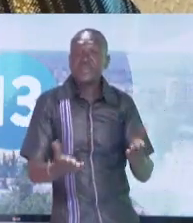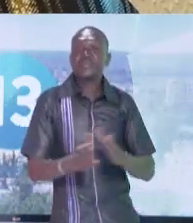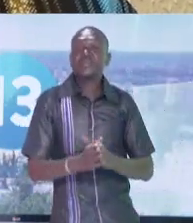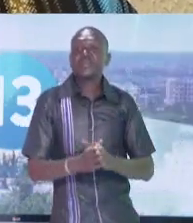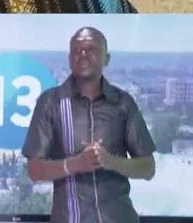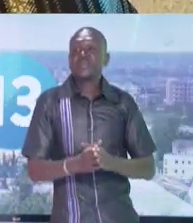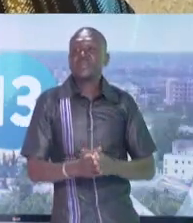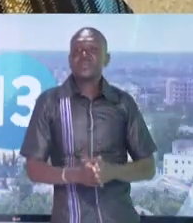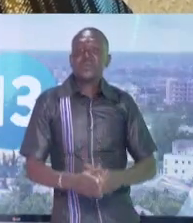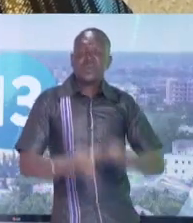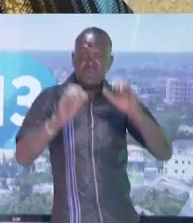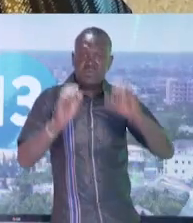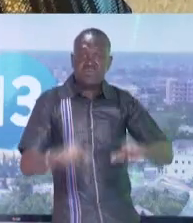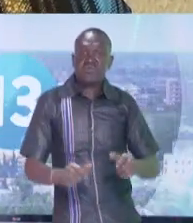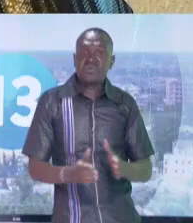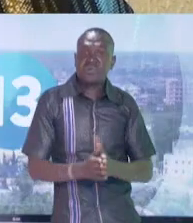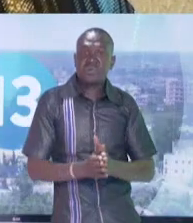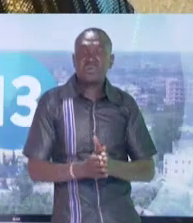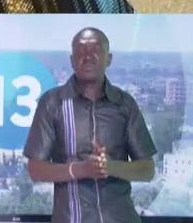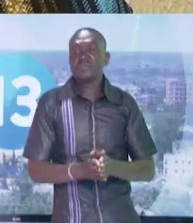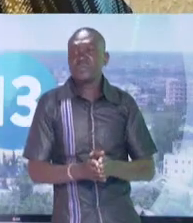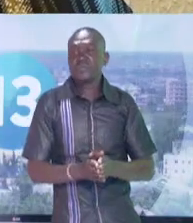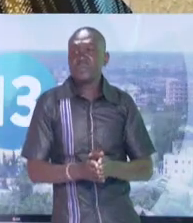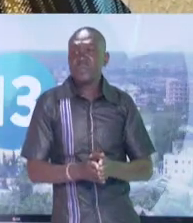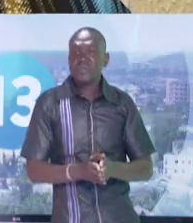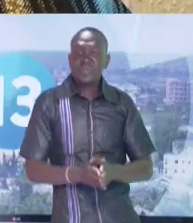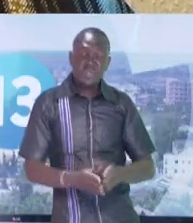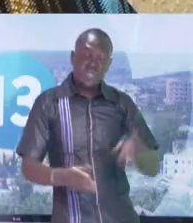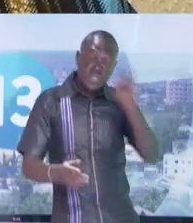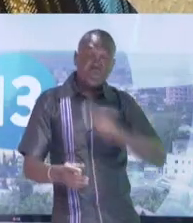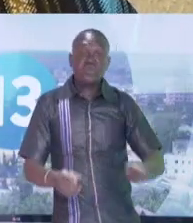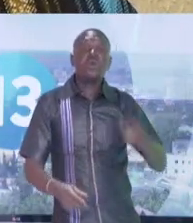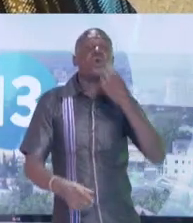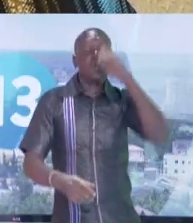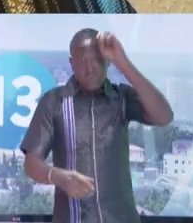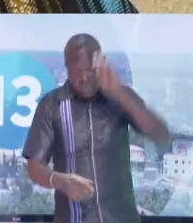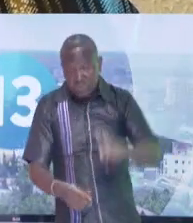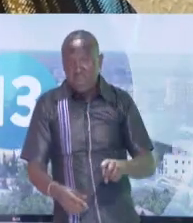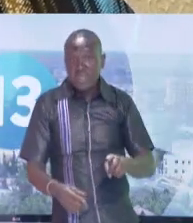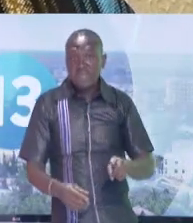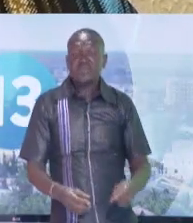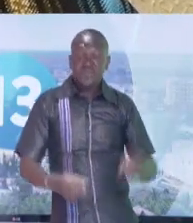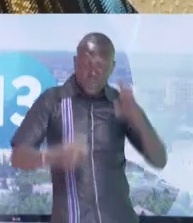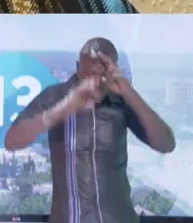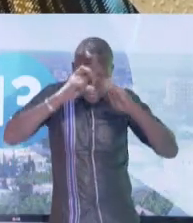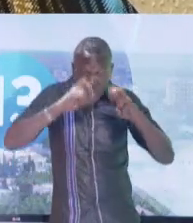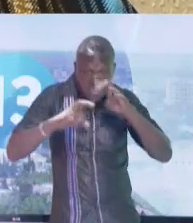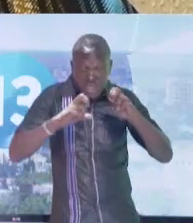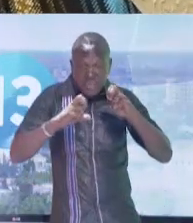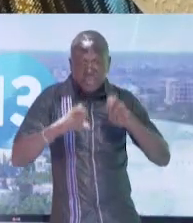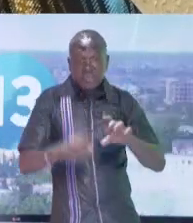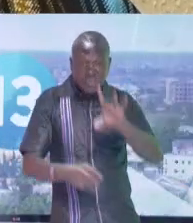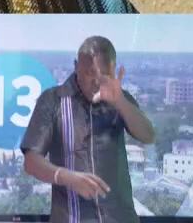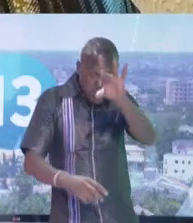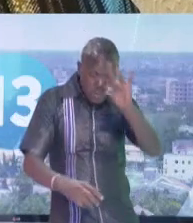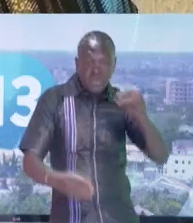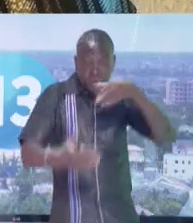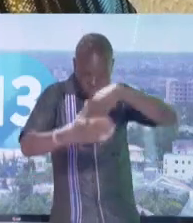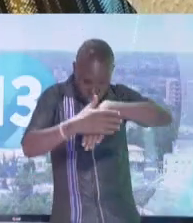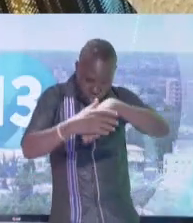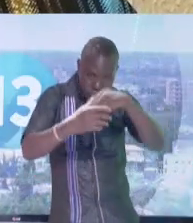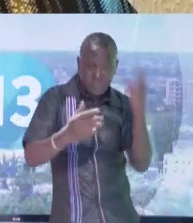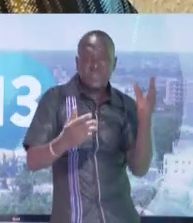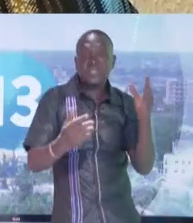pour mériter ce qu'on est en train de vivre et qu'est-ce qu'on va analyser et ressortir avec en temps de